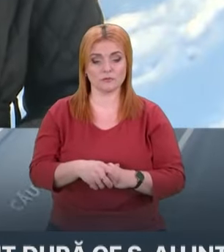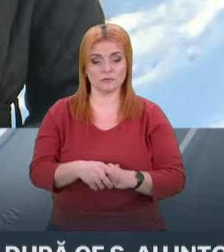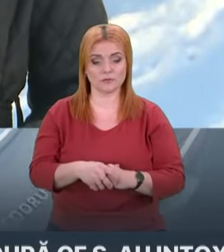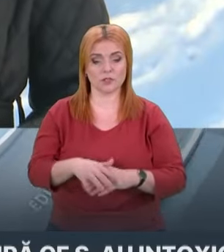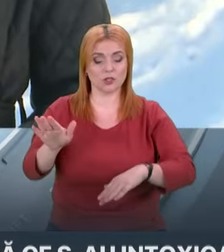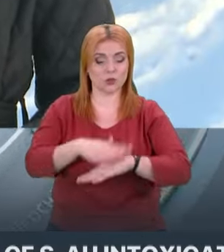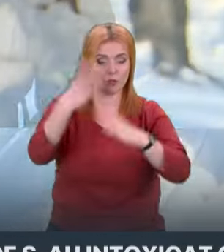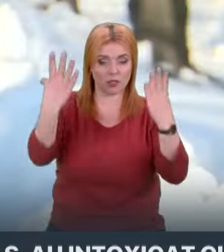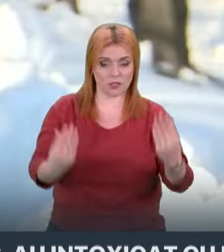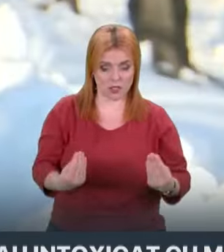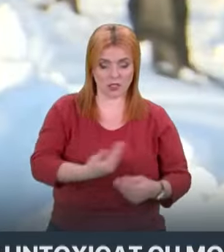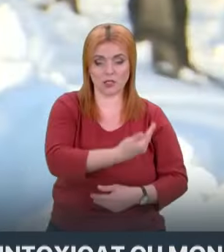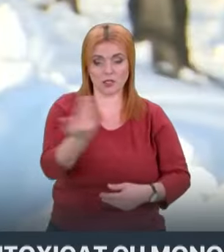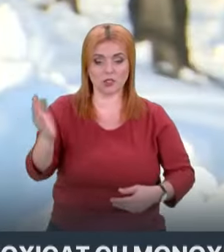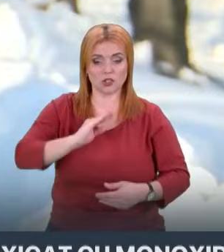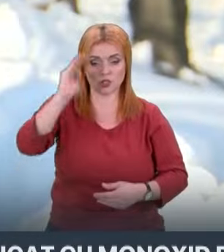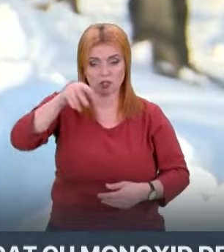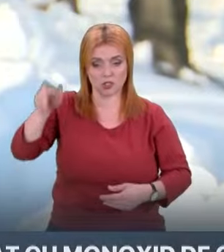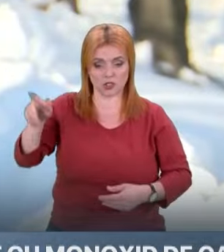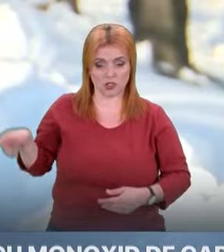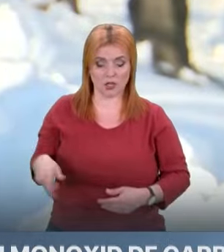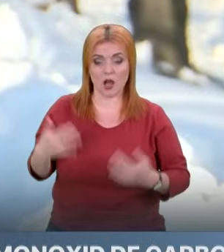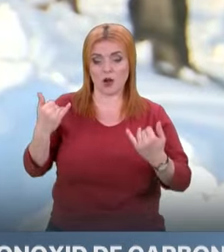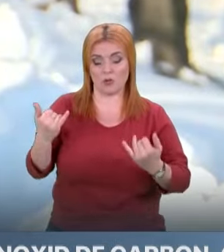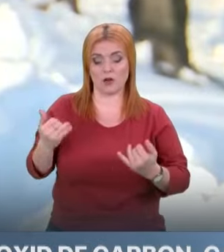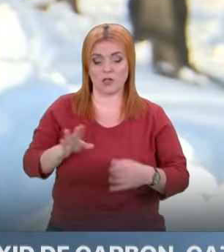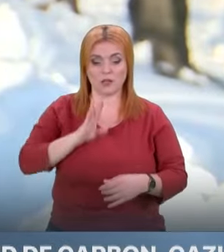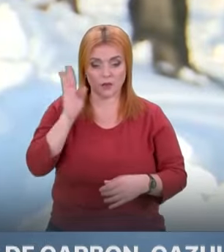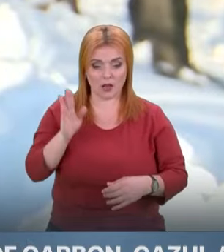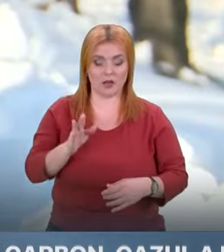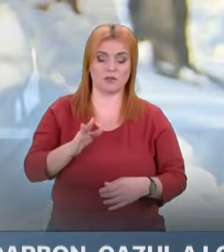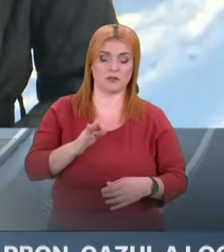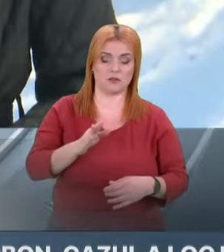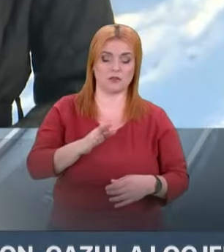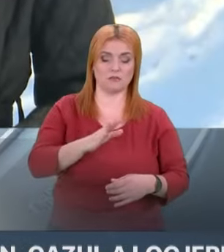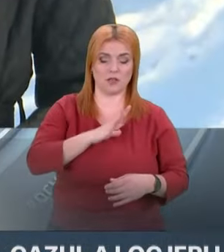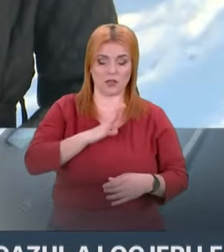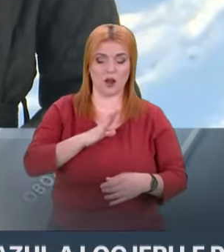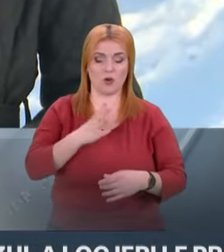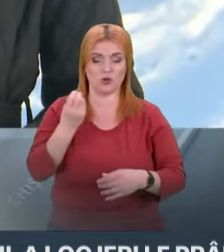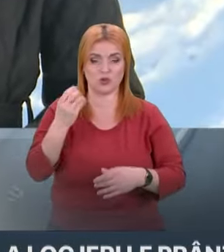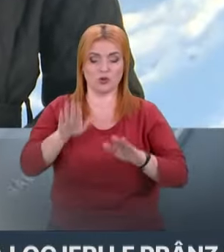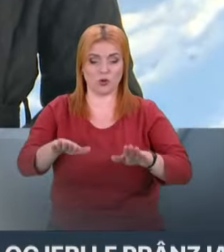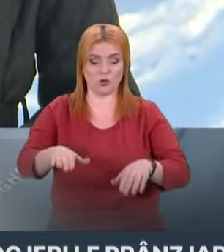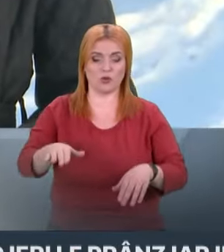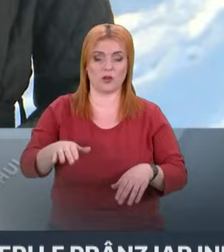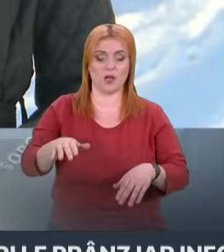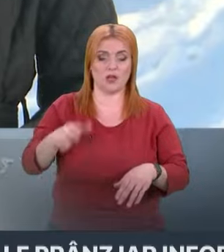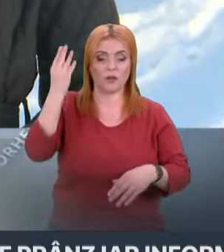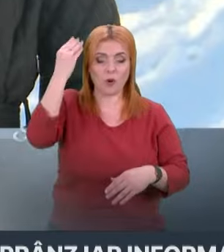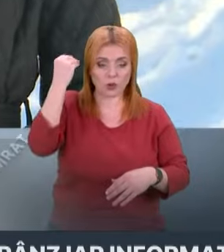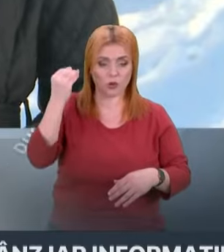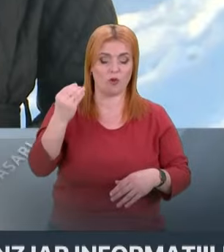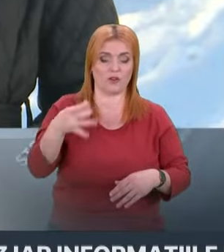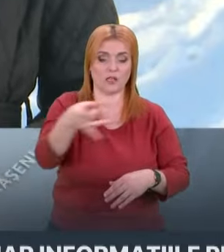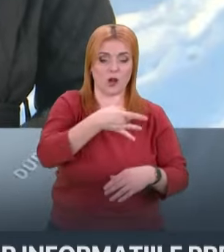Bună ziua, Leanca! Bun găsit, doamnelor și domnilor! În această dimineață mai erau deconectate de la energia electrică încă 5 localități din